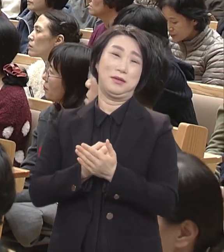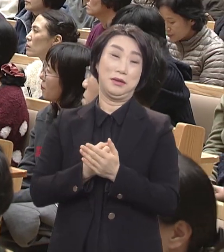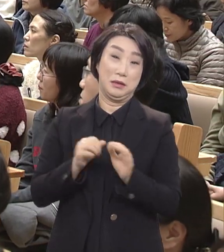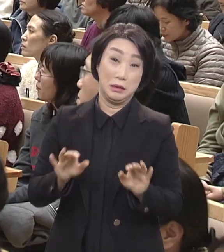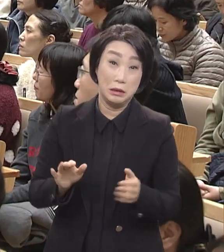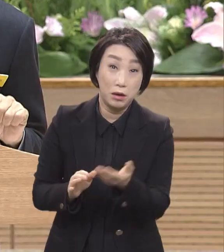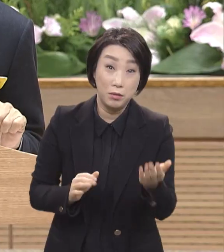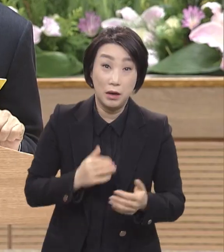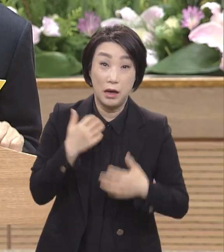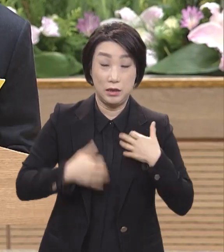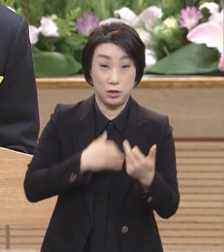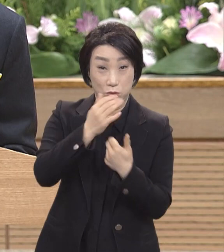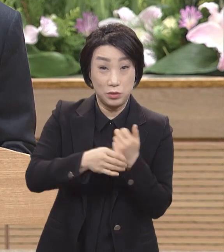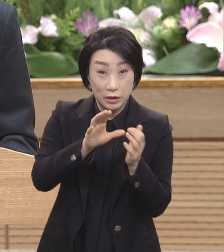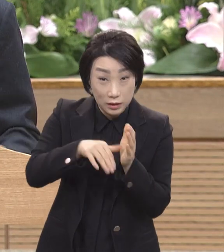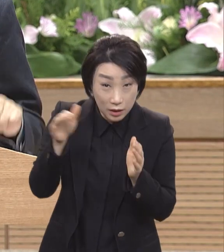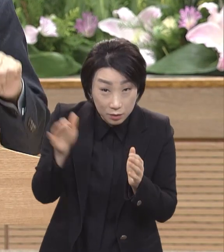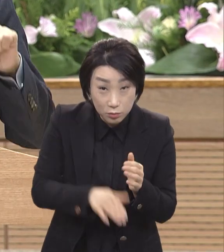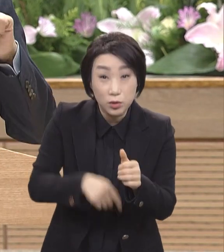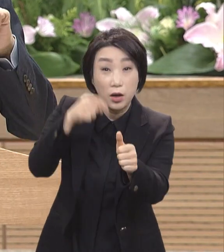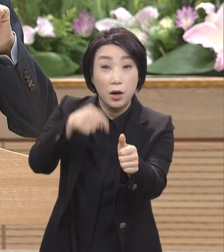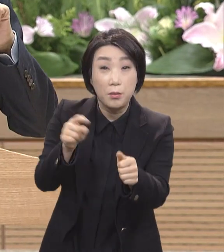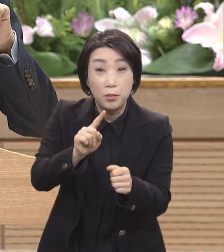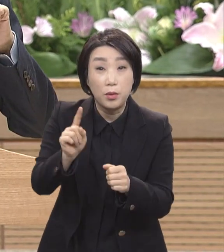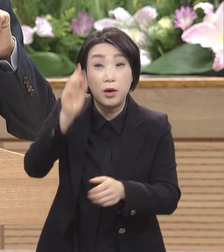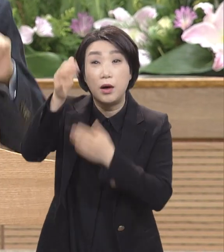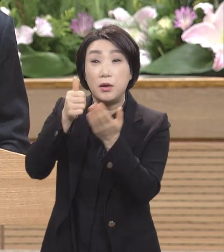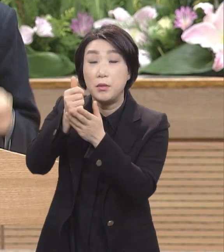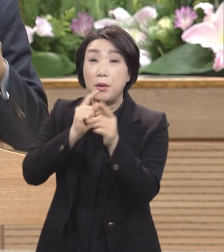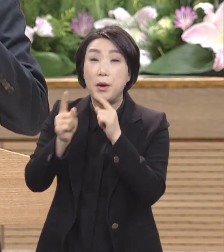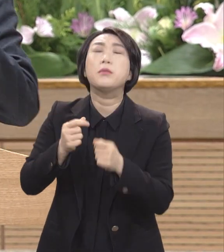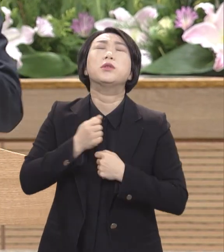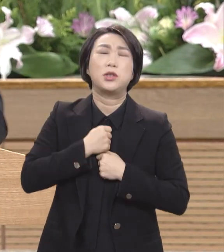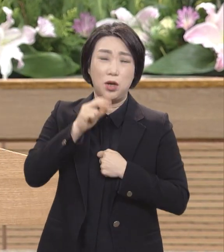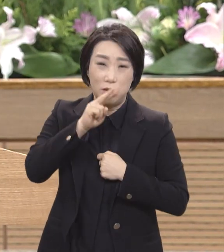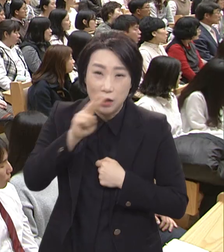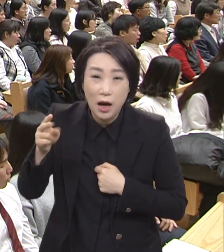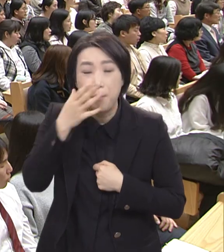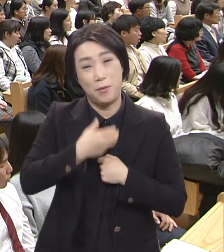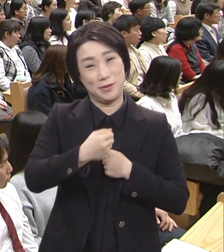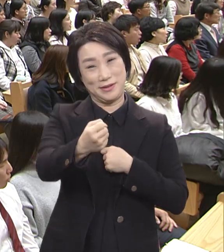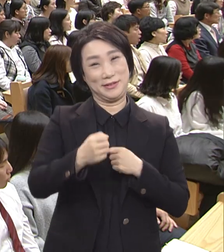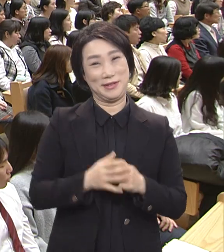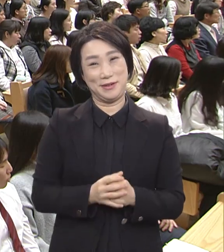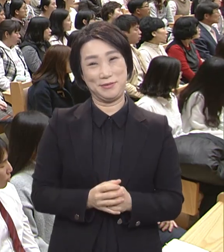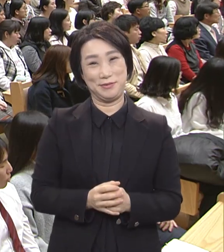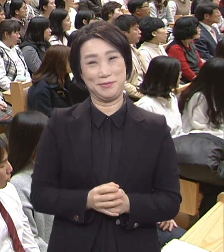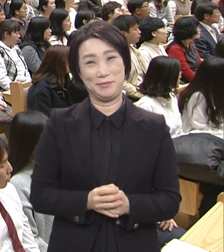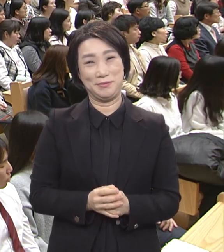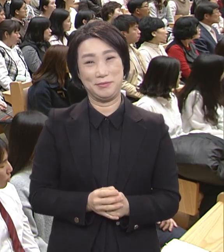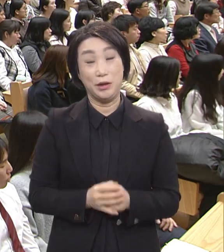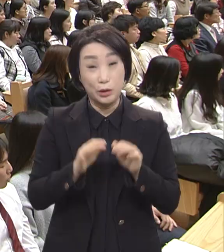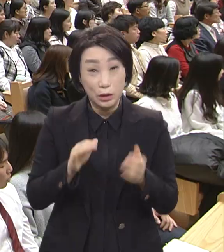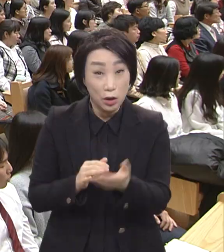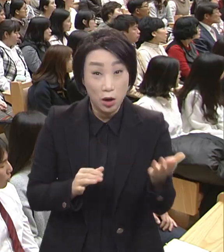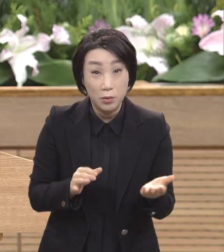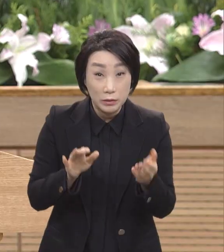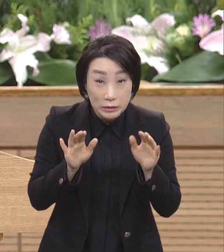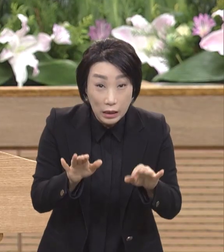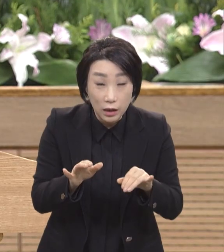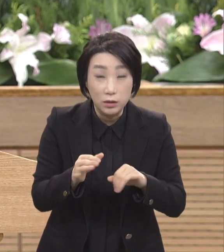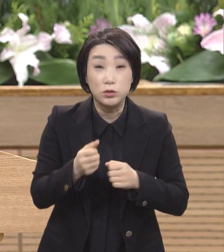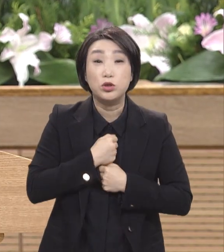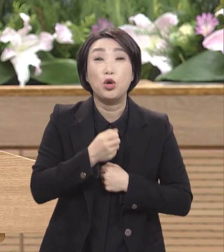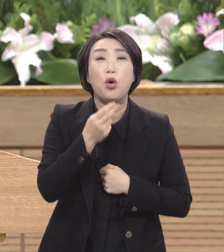에덴 동산부터 가르쳐 준 것이 하나님 말씀은 지켜야 복 있다는 거예요. 그런데 반드시